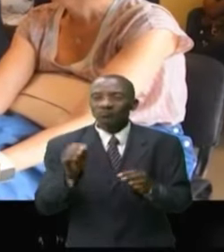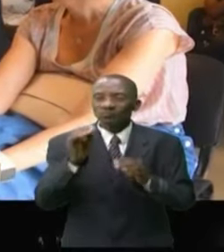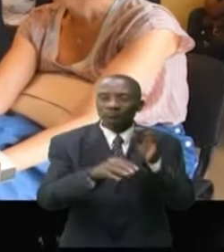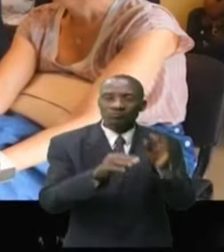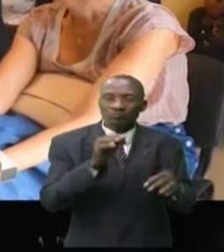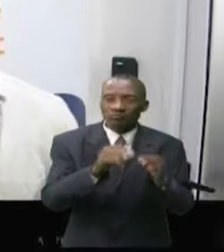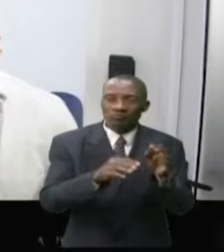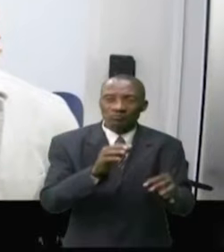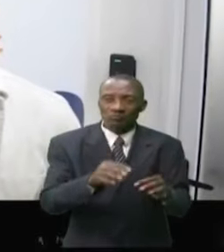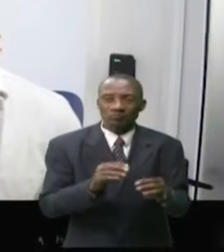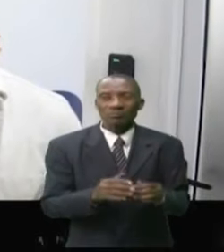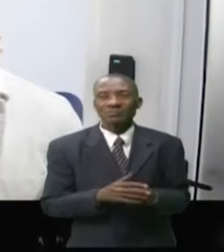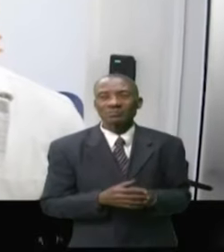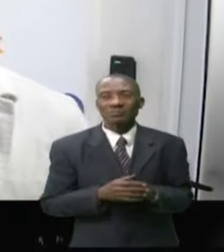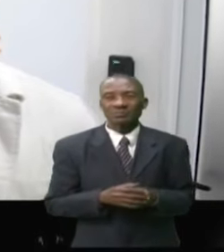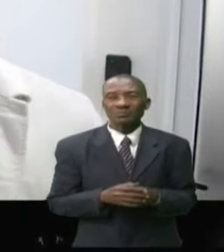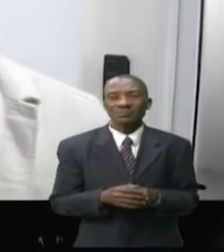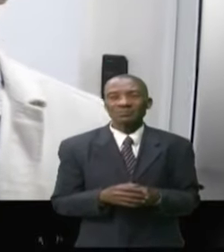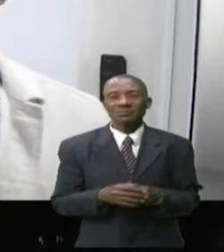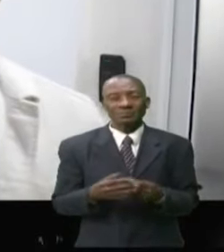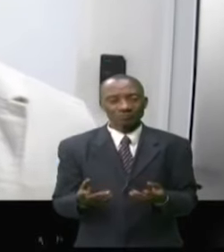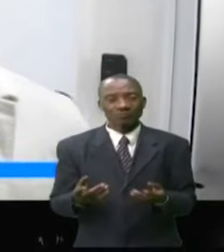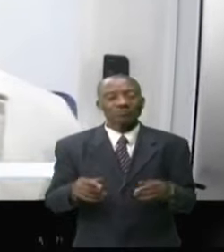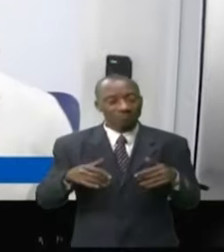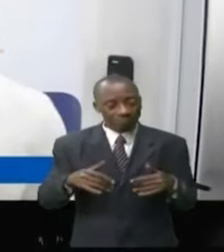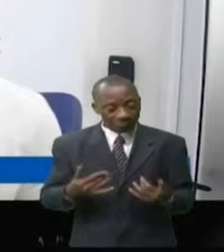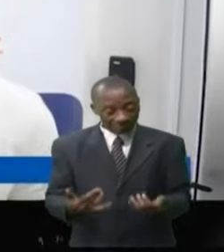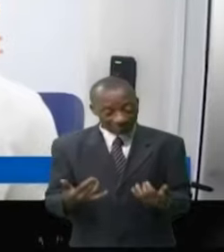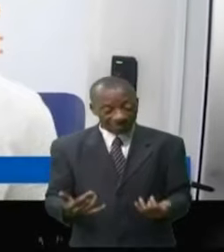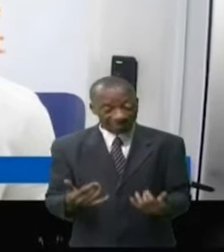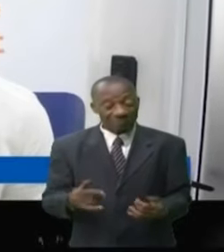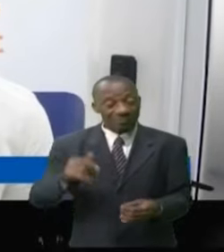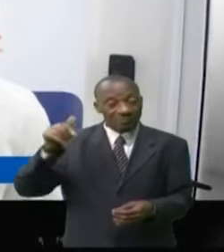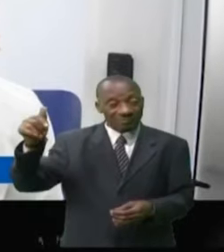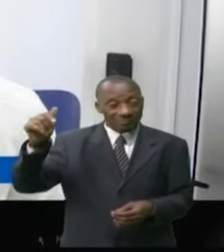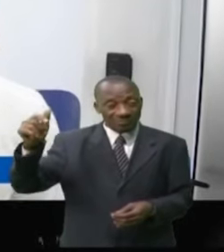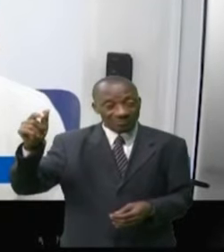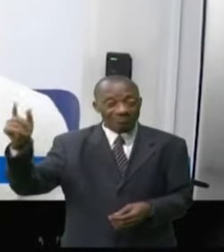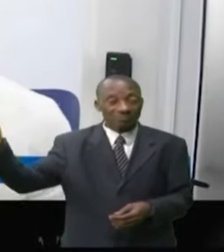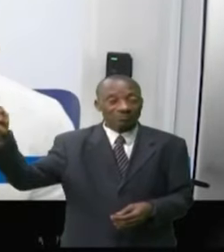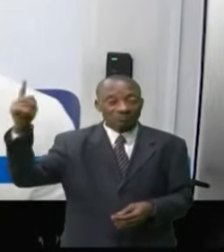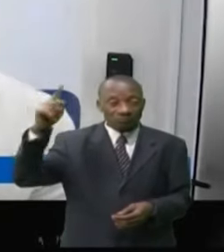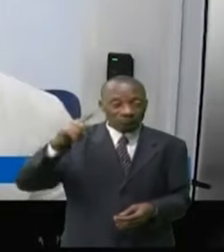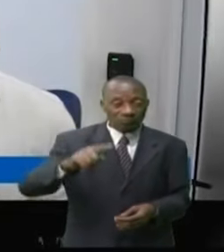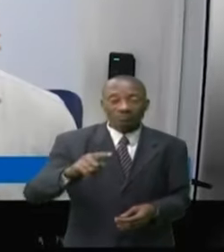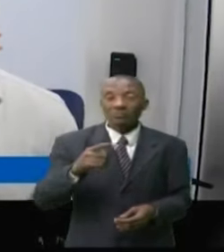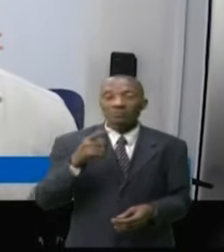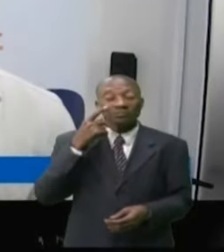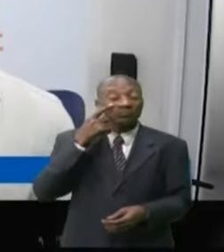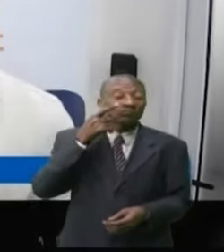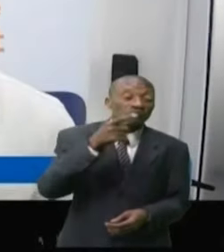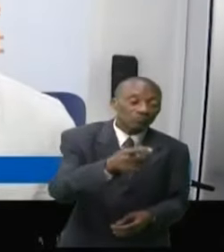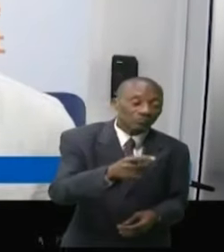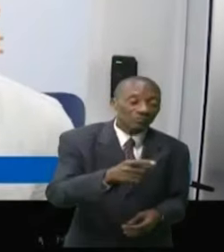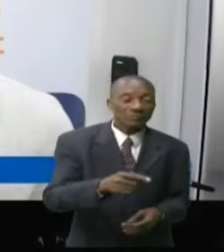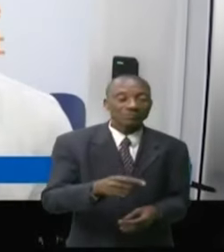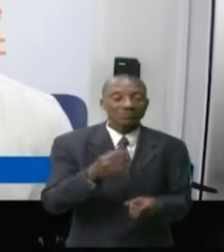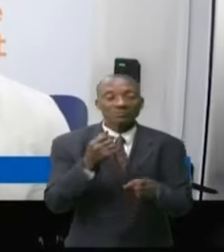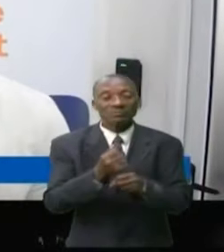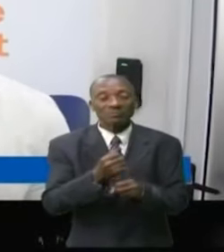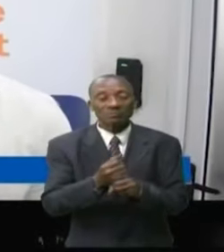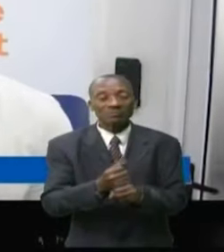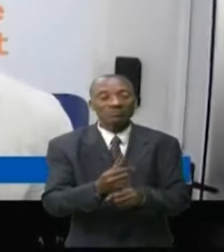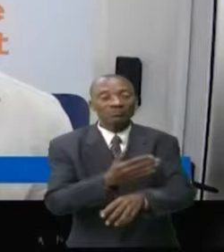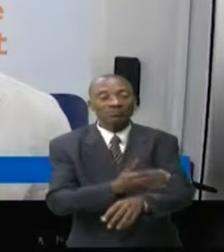l'hôpital des satorium ou hôpital général de Makala c'est un des hôpitaux les plus importants pour nous parce que